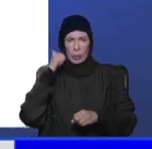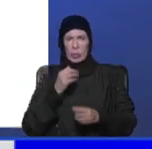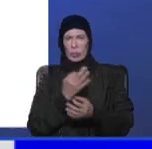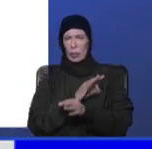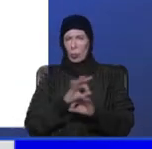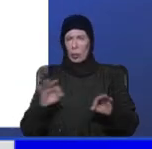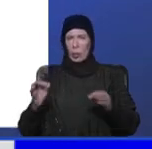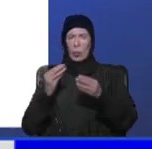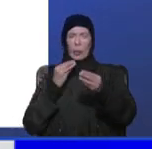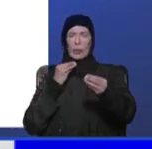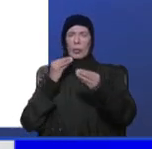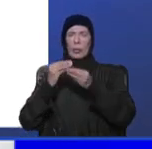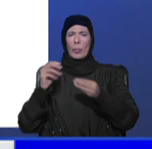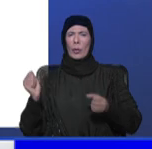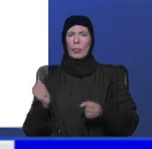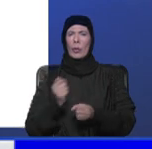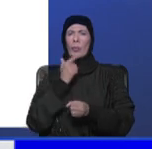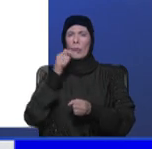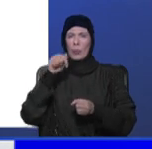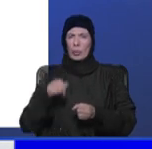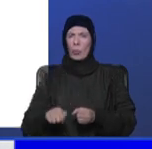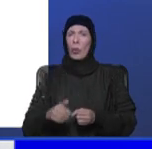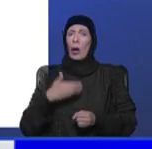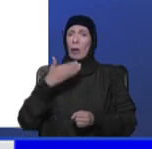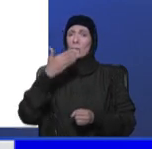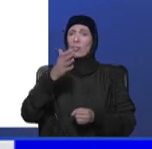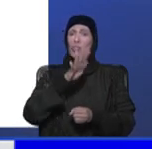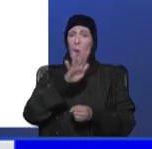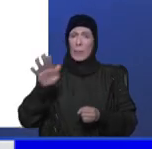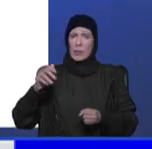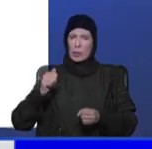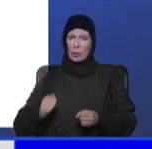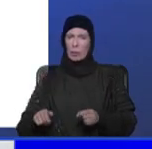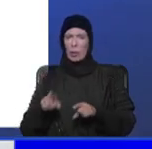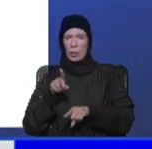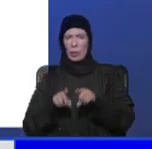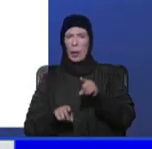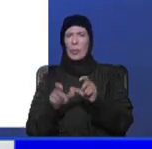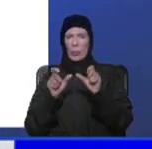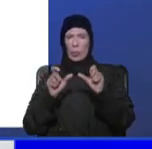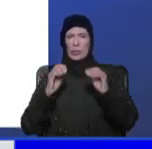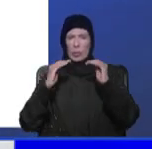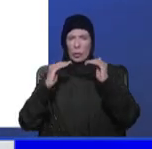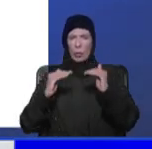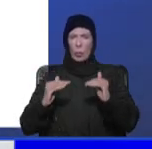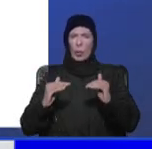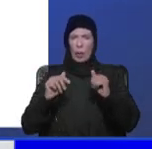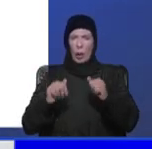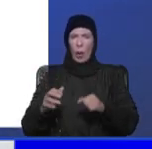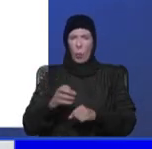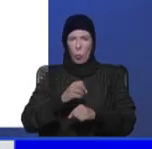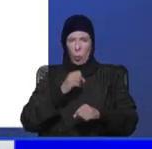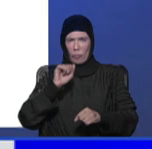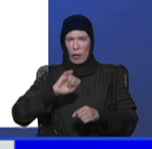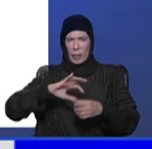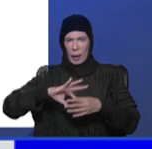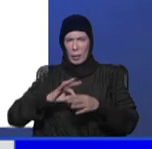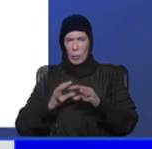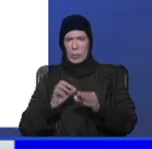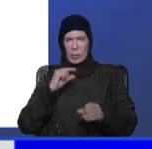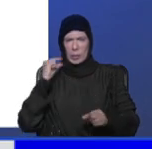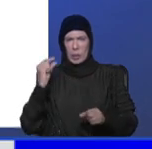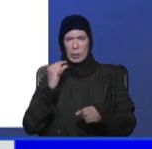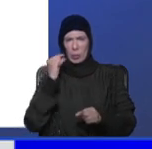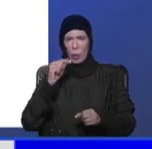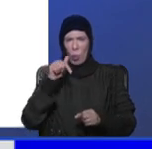في حوار وطني جامع يلبي تطلعات الشعب السوداني الشقيق في الأمن والاستقرار والرخاء والحفاظ